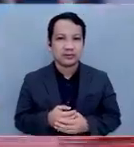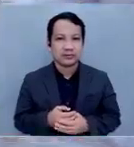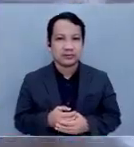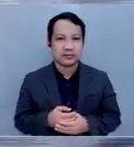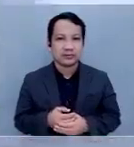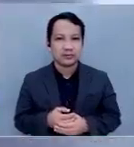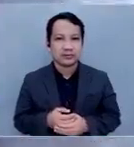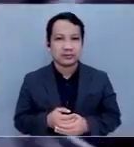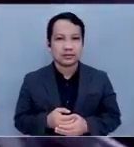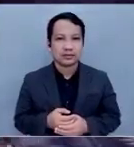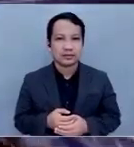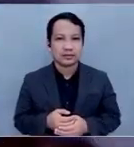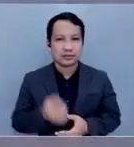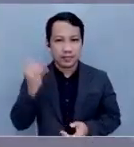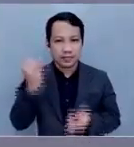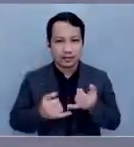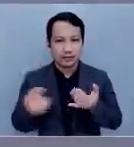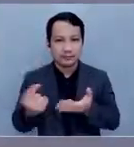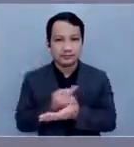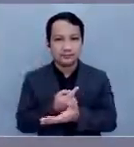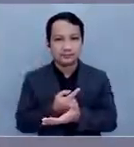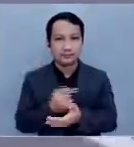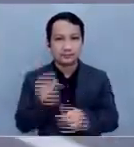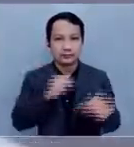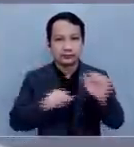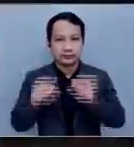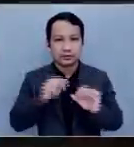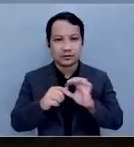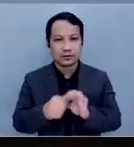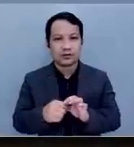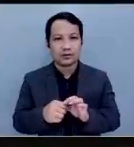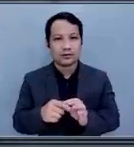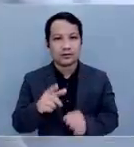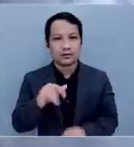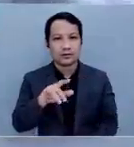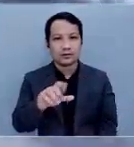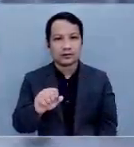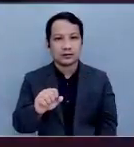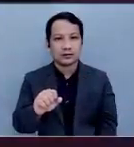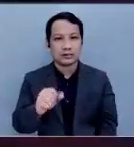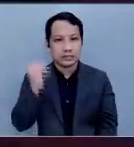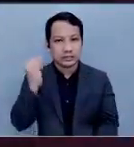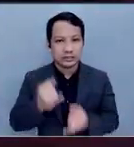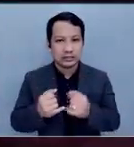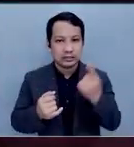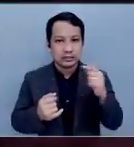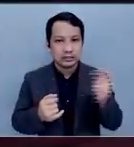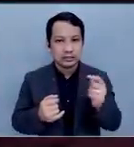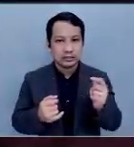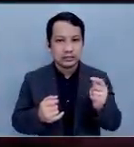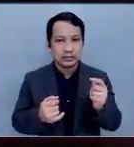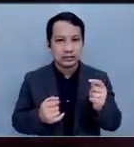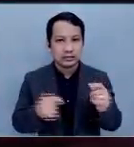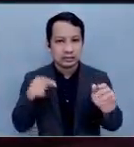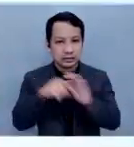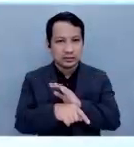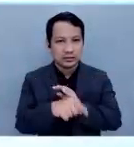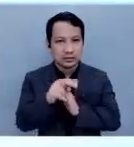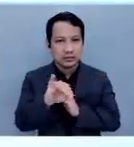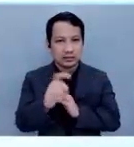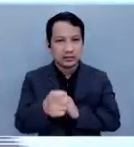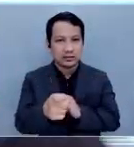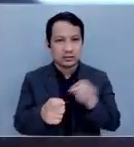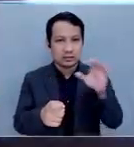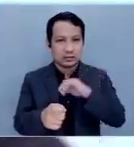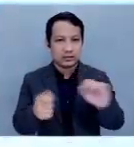Pasabog ang huling linggo ng hit action seryeng The Iron Heart. Sa episode itong Martes, pinatay si Nix habang hinahabol nila